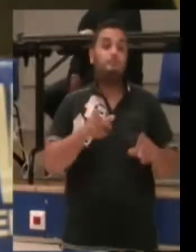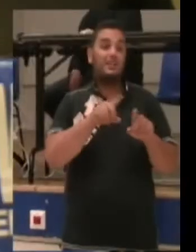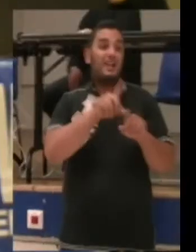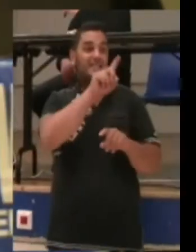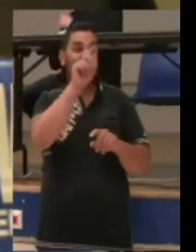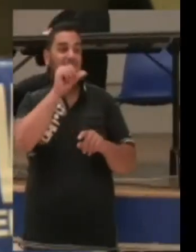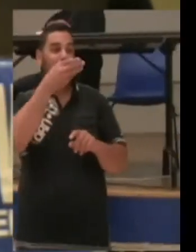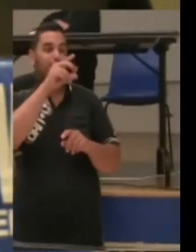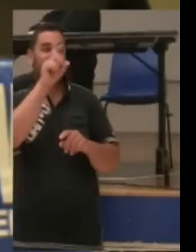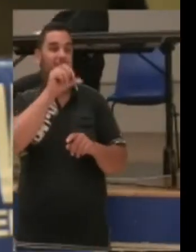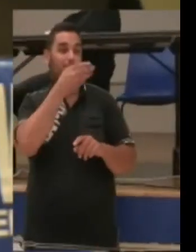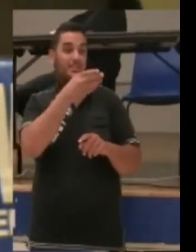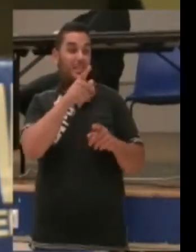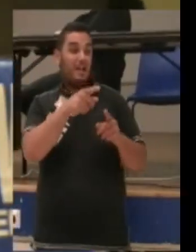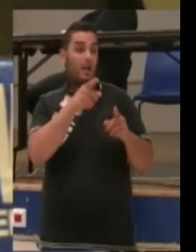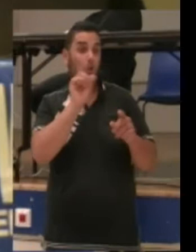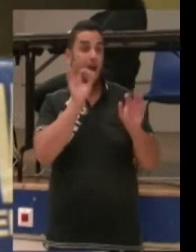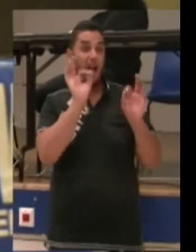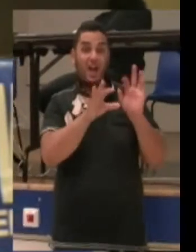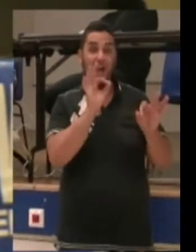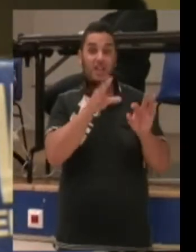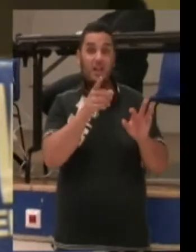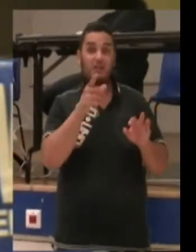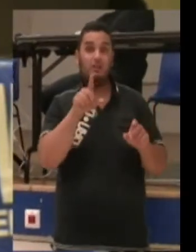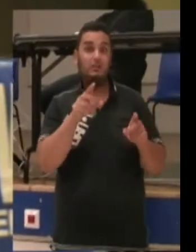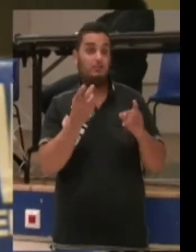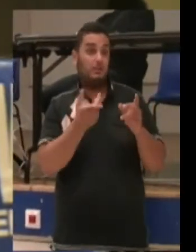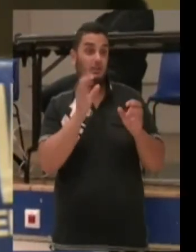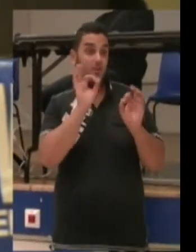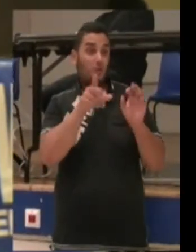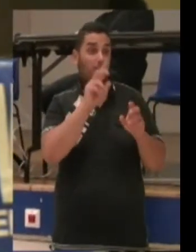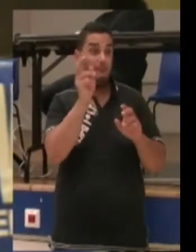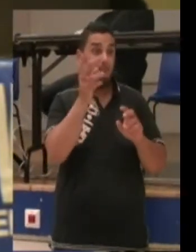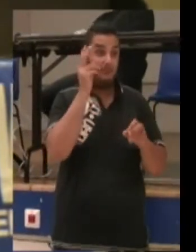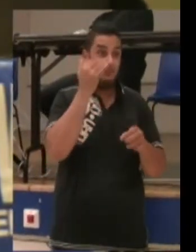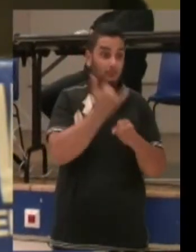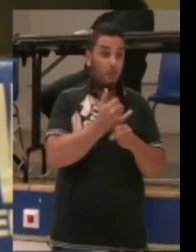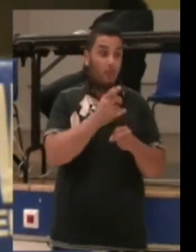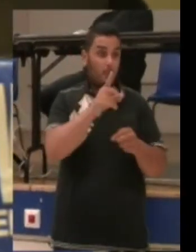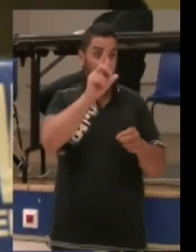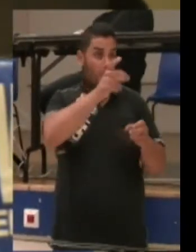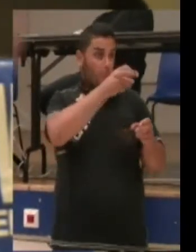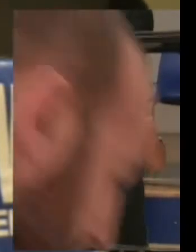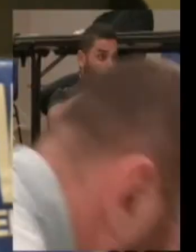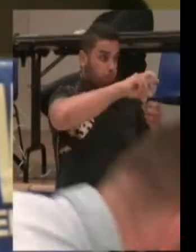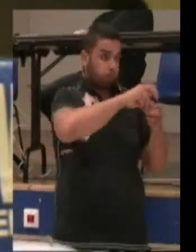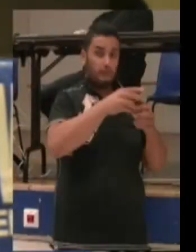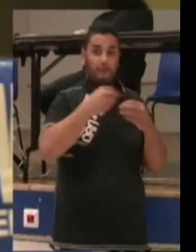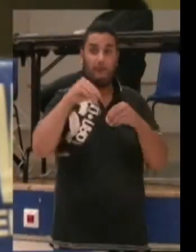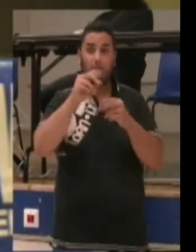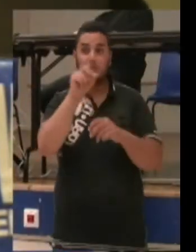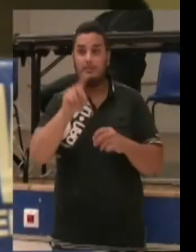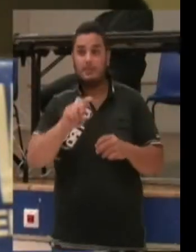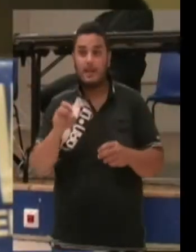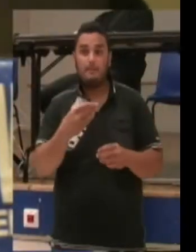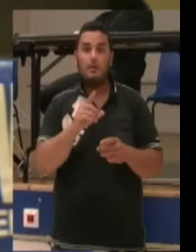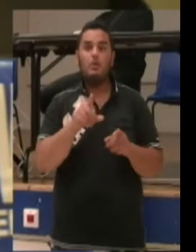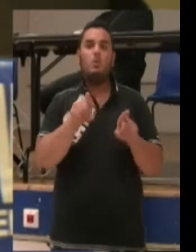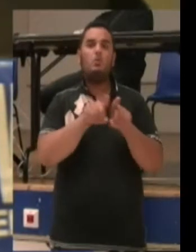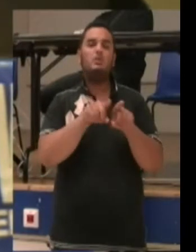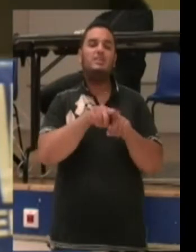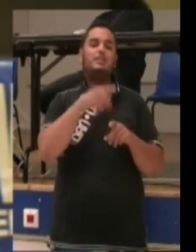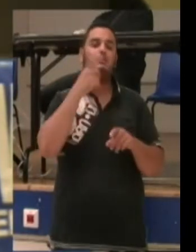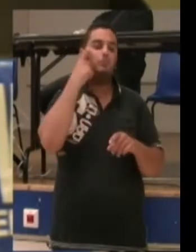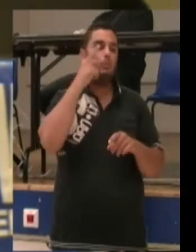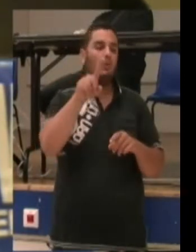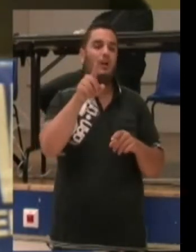aussi, on a beaucoup d'arnaques à la ruqya. Des gens reçoivent des coups de fil. Je pense que si vous posez la question dans votre entourage, vous allez être assez